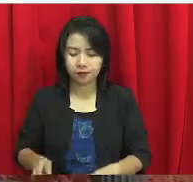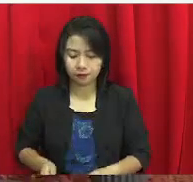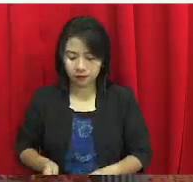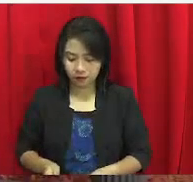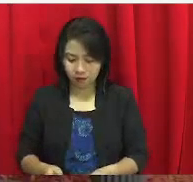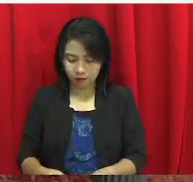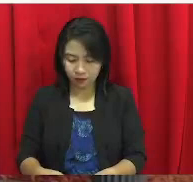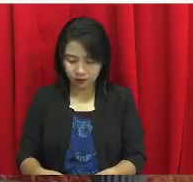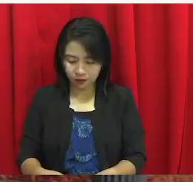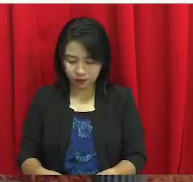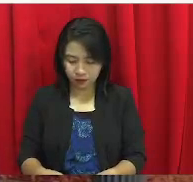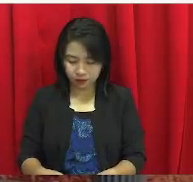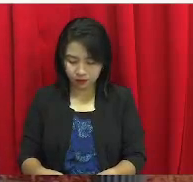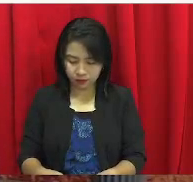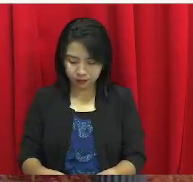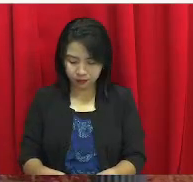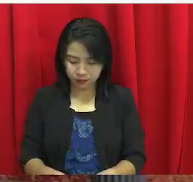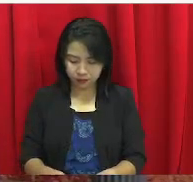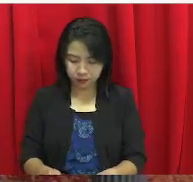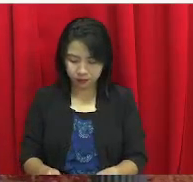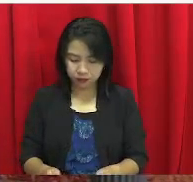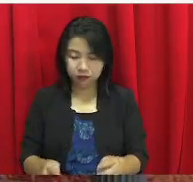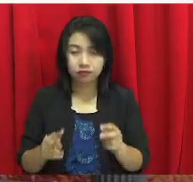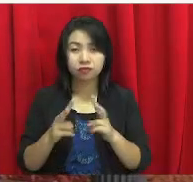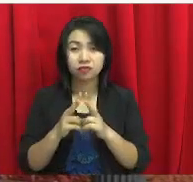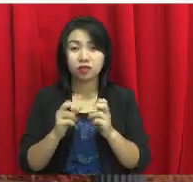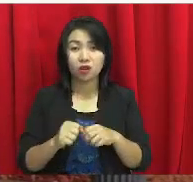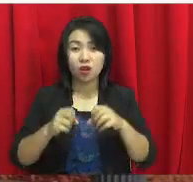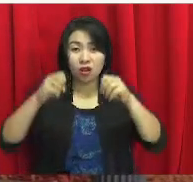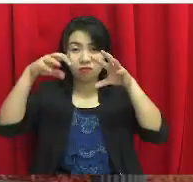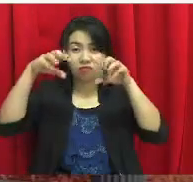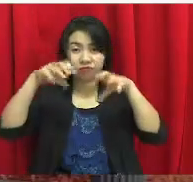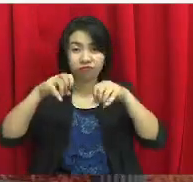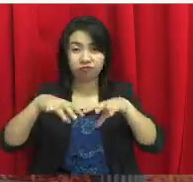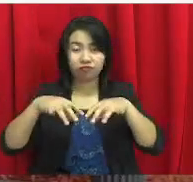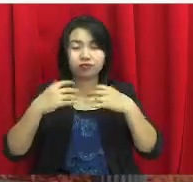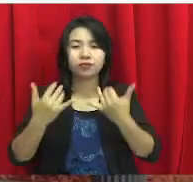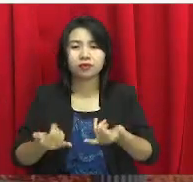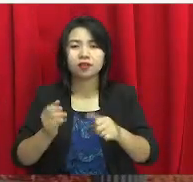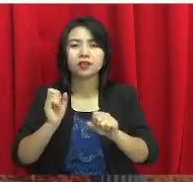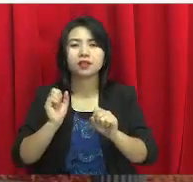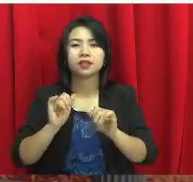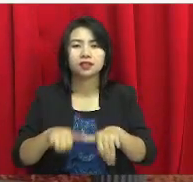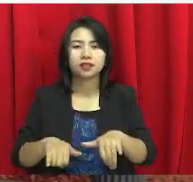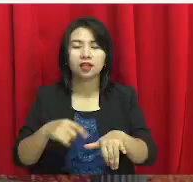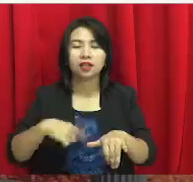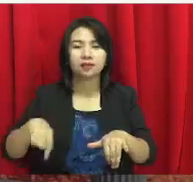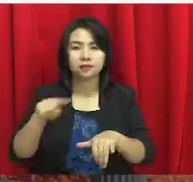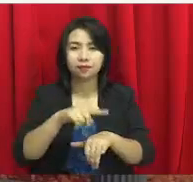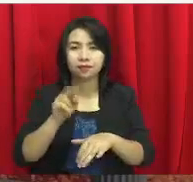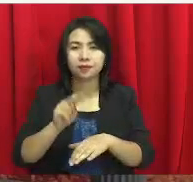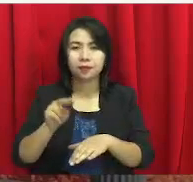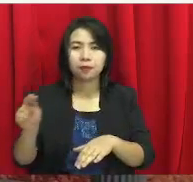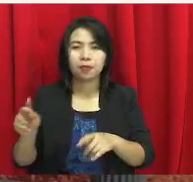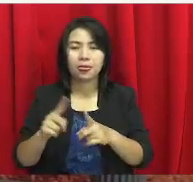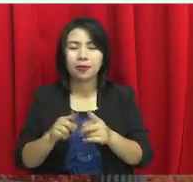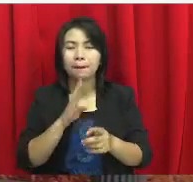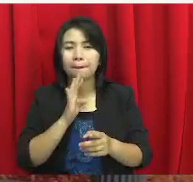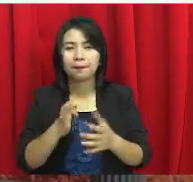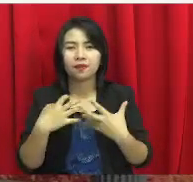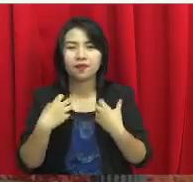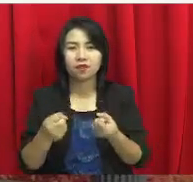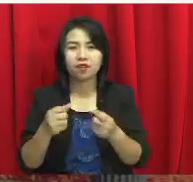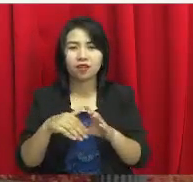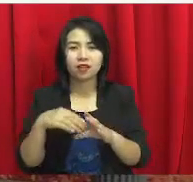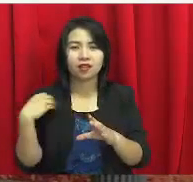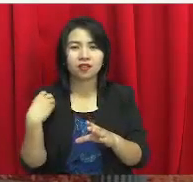Panginoon, kailangan natin patuloy na mag-init sa katuruan ng ating Panginoon. Tuloy-tuloy, hindi na talaga nasa sistema na talaga yan. Shoutout